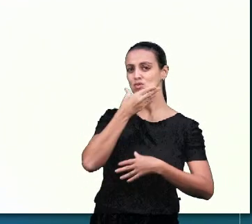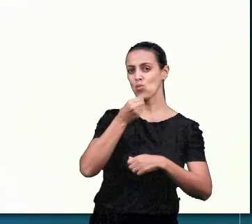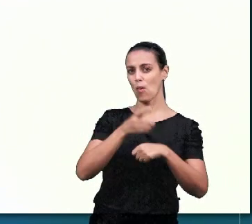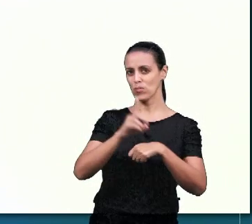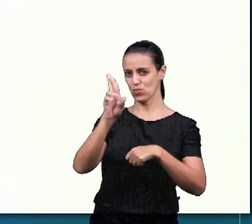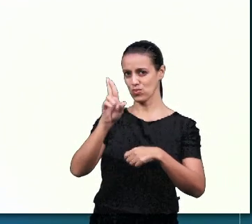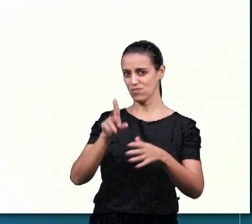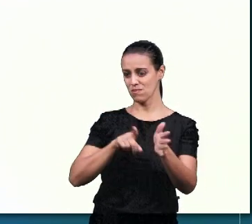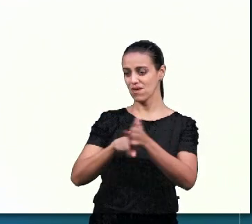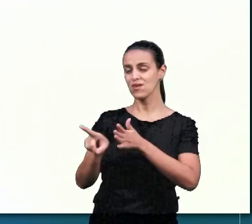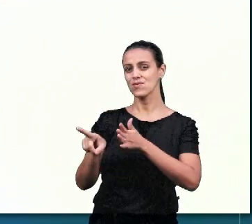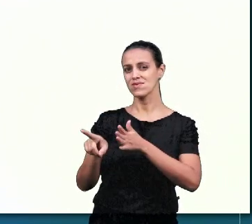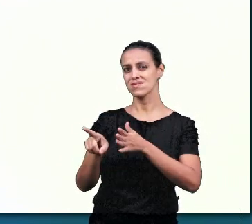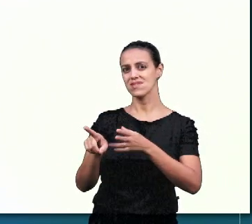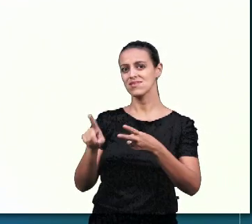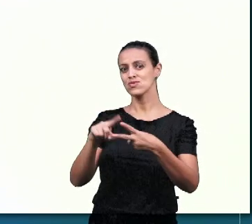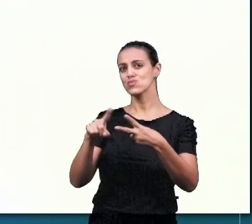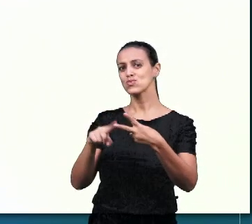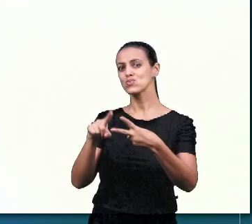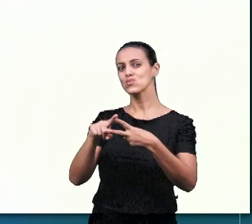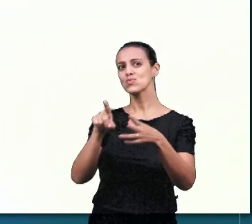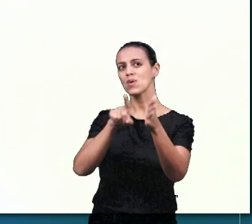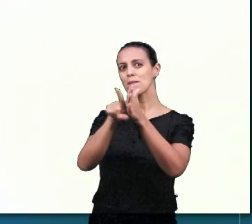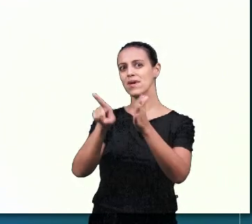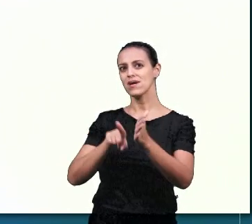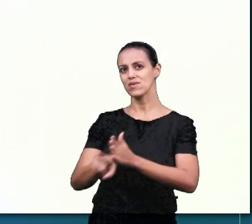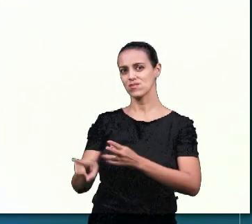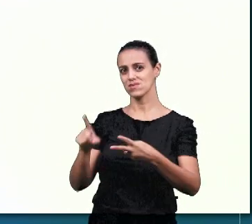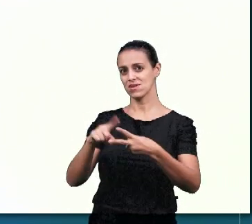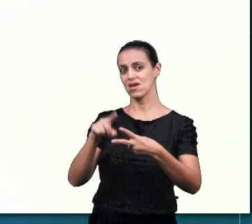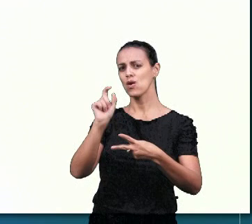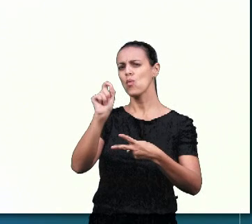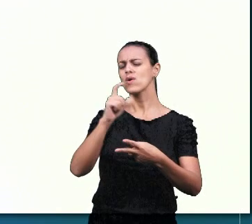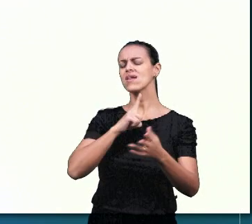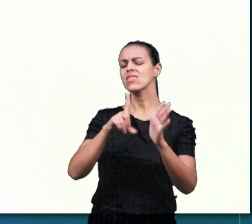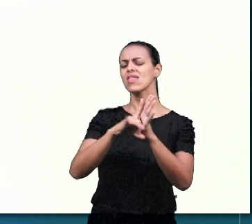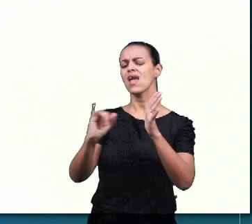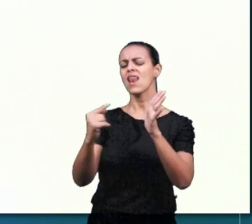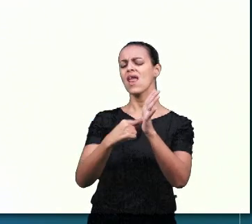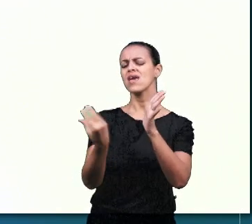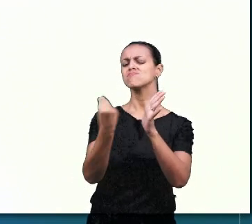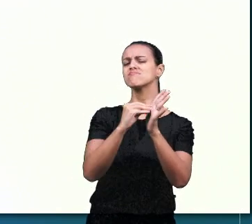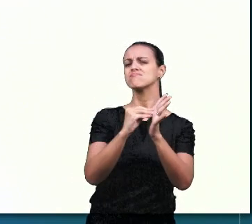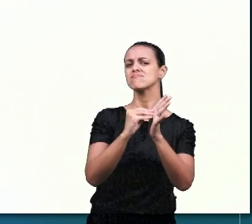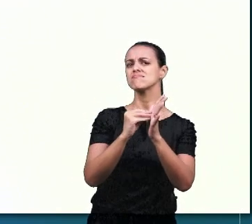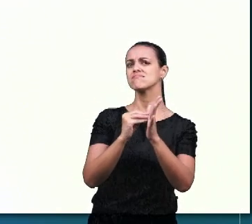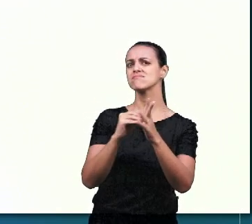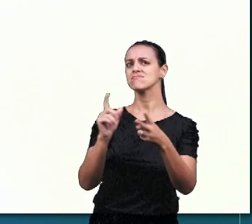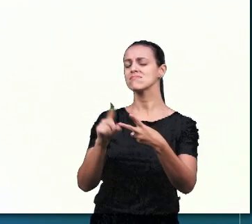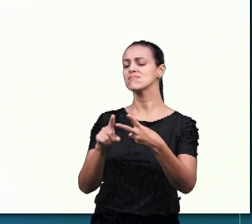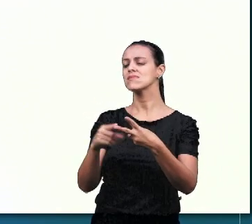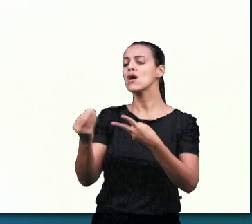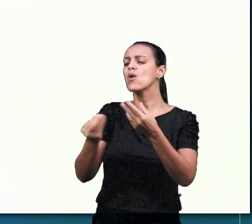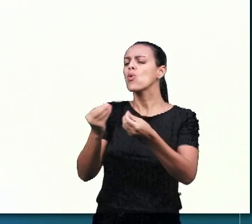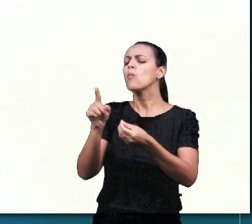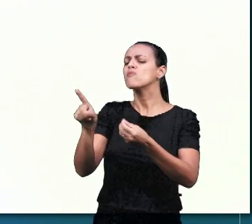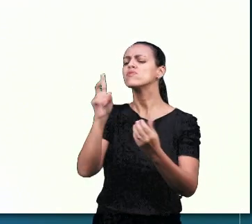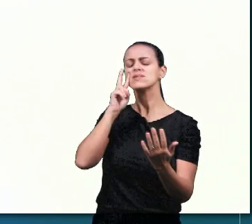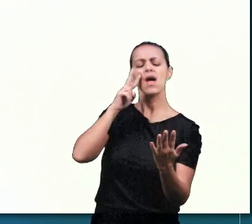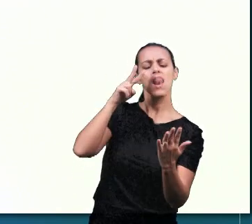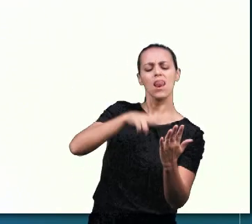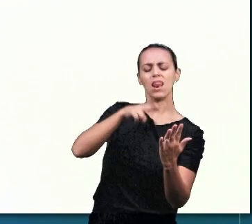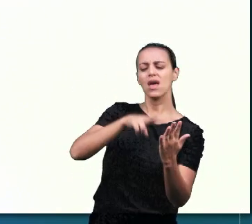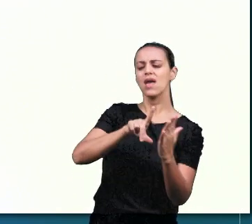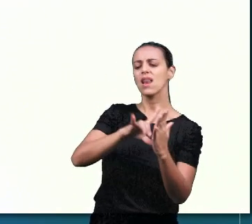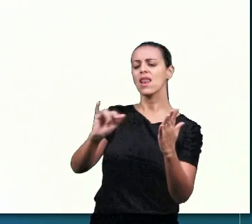autres questions. Quelles ont été ces questions? Qu'est-ce qui est écrit dans la loi et comment tu le lis? Là, deux